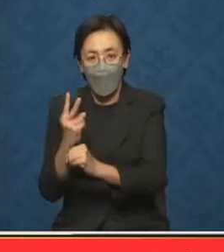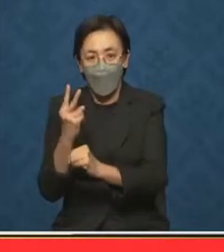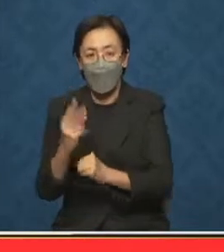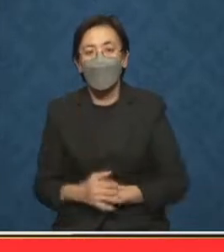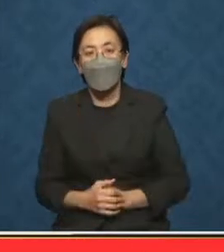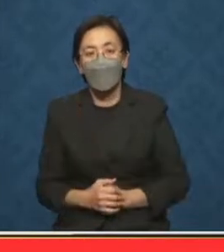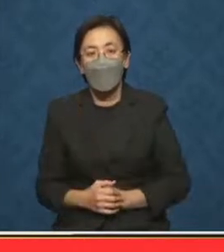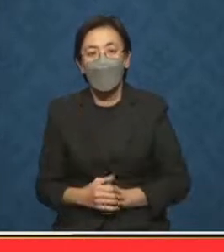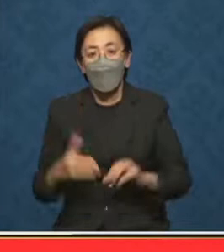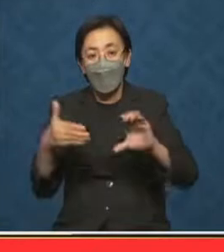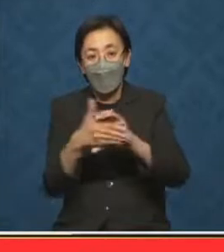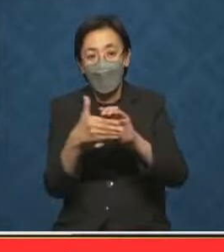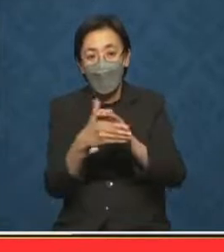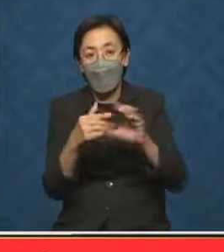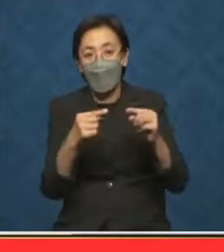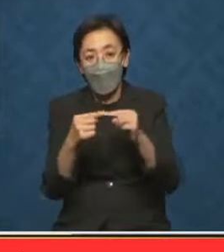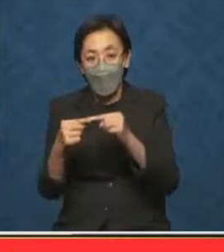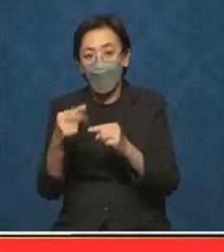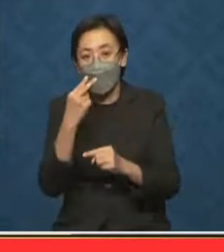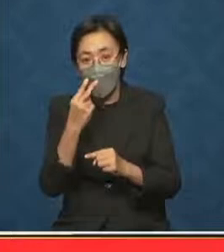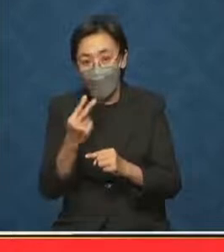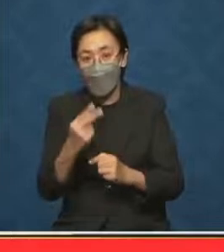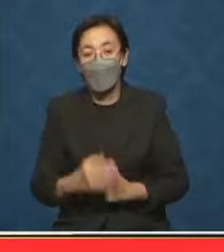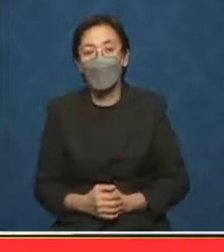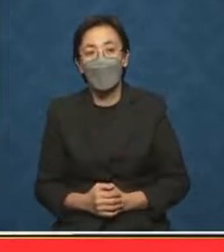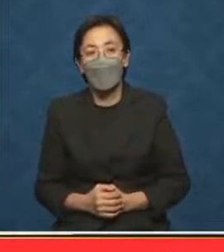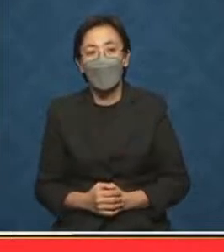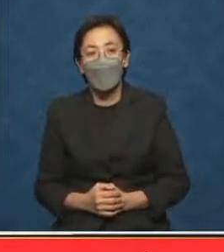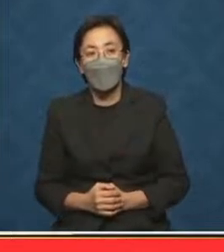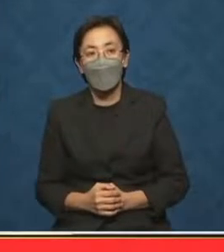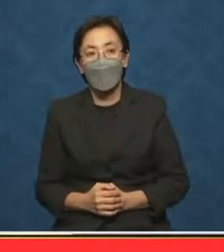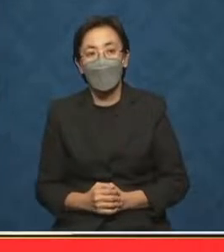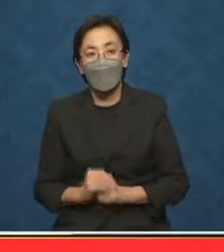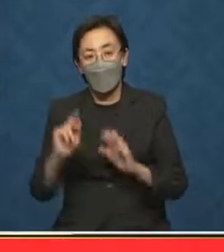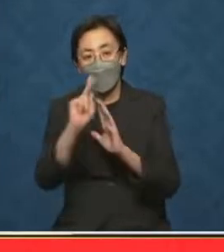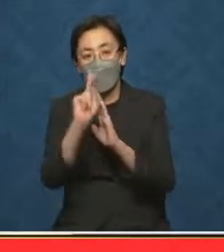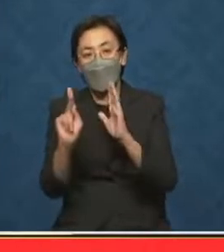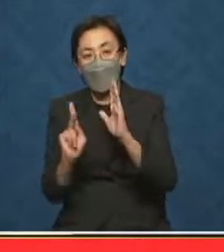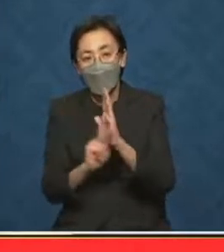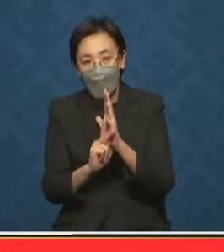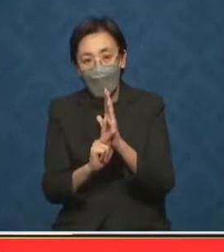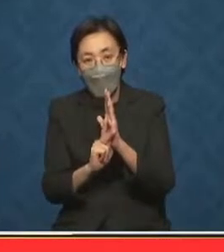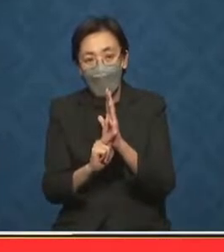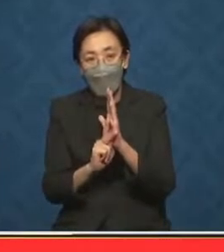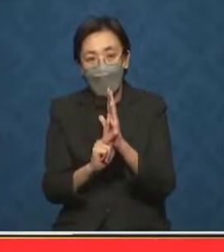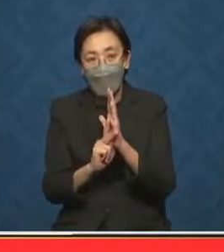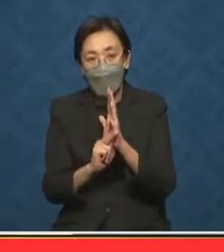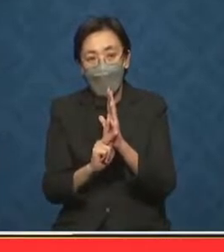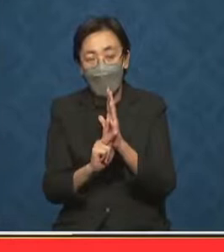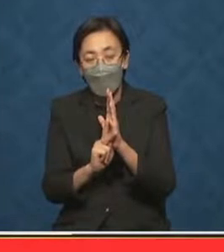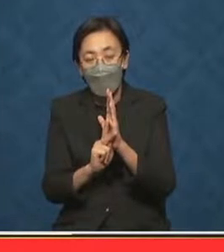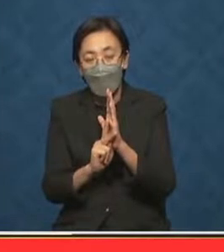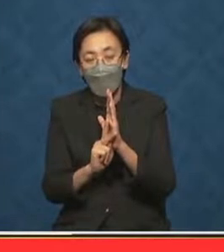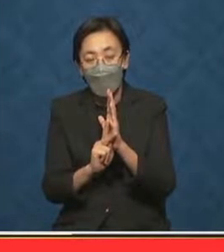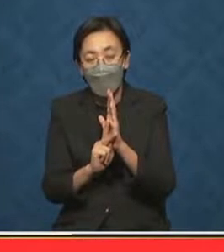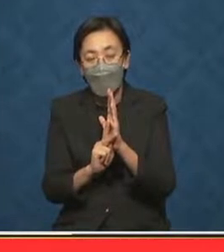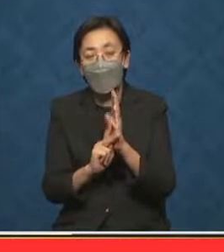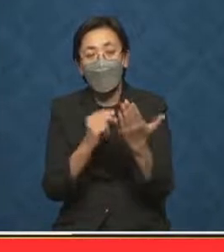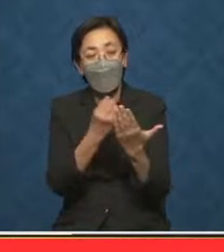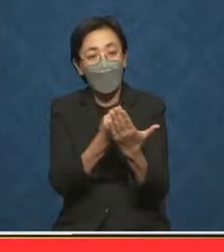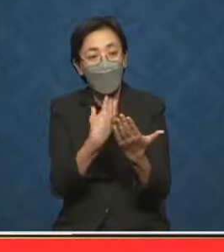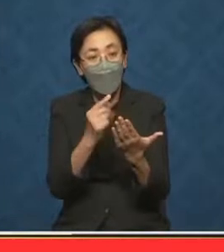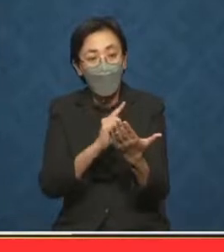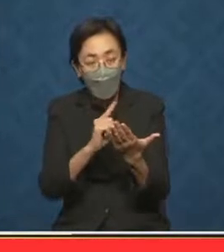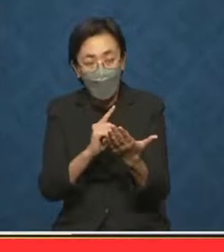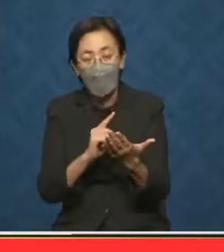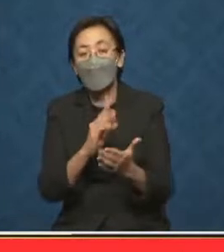ติต่ไปครับกฎหมายนั้นได้กำหนดไว้วาใน